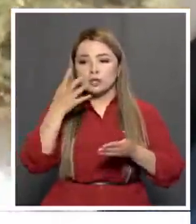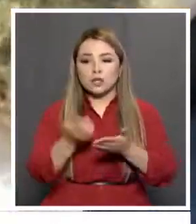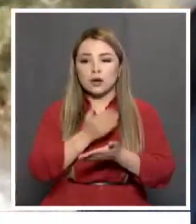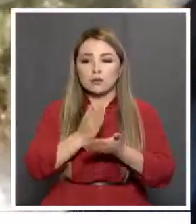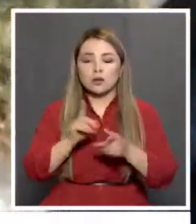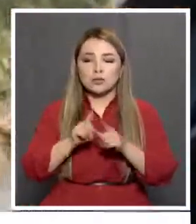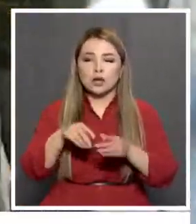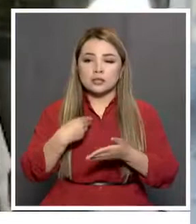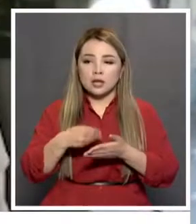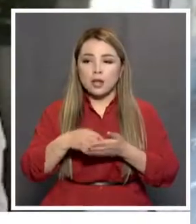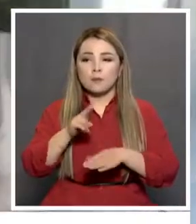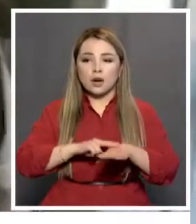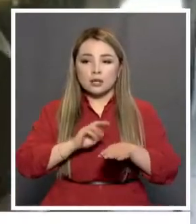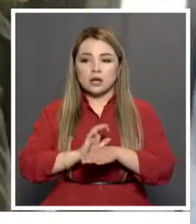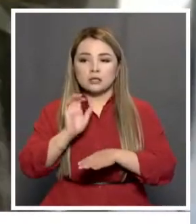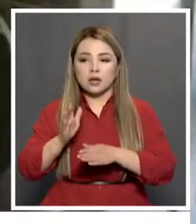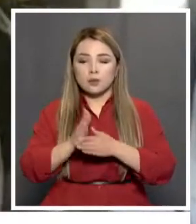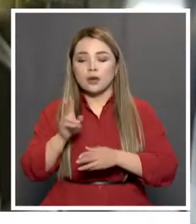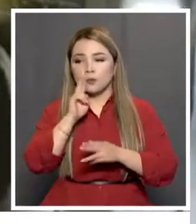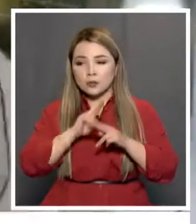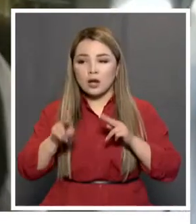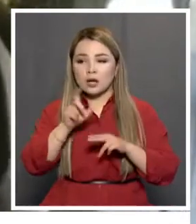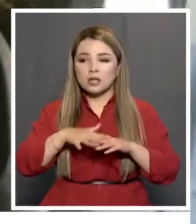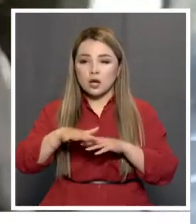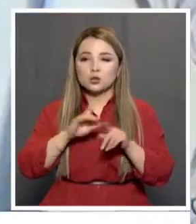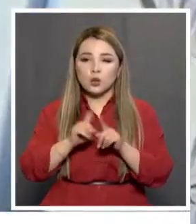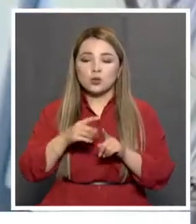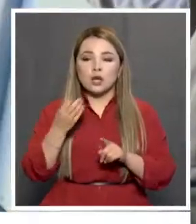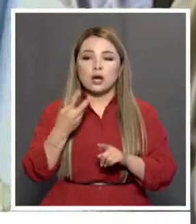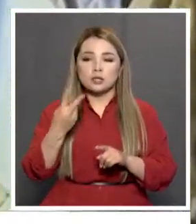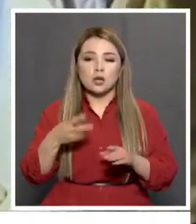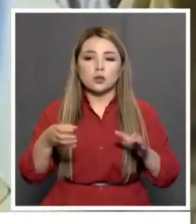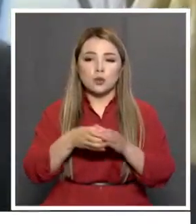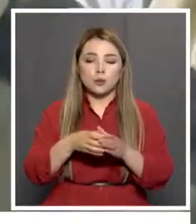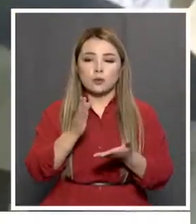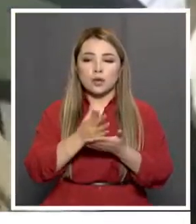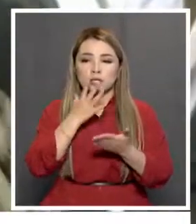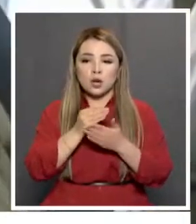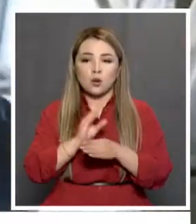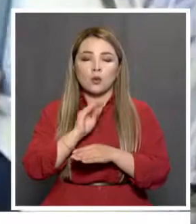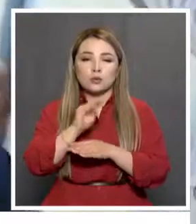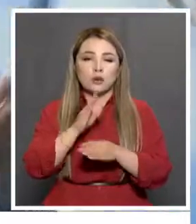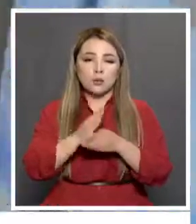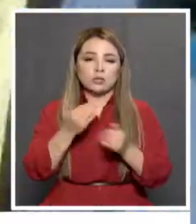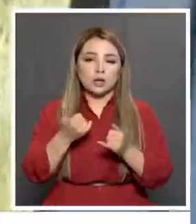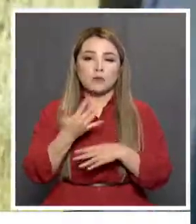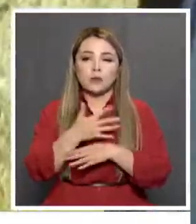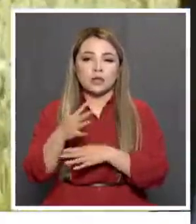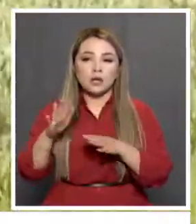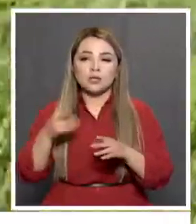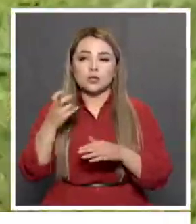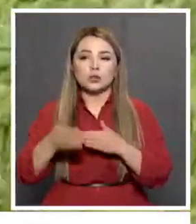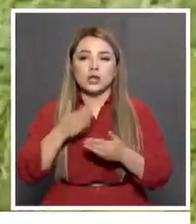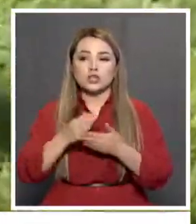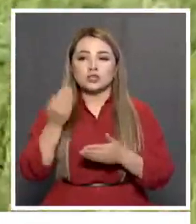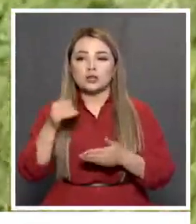зат ретінде полицияға тапсырылды. Жоғалғандарды іздеу әрекетіне бүгін тағы 2 мобильді топ қосылды. Олар табиғи парк аумағындағы 200-ге тарта шатқал